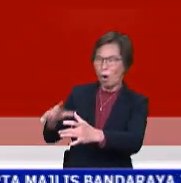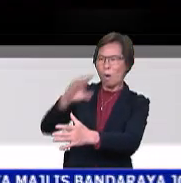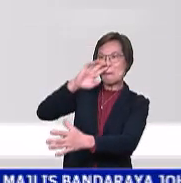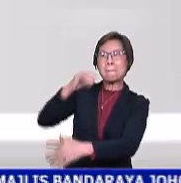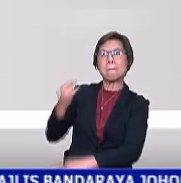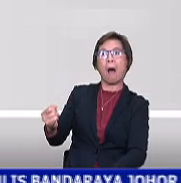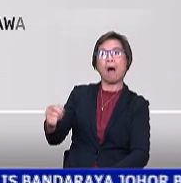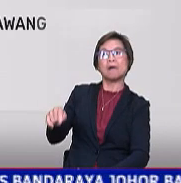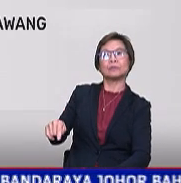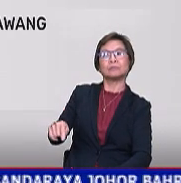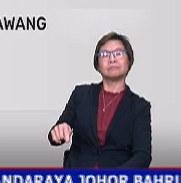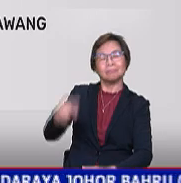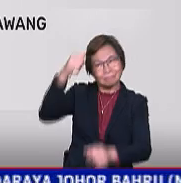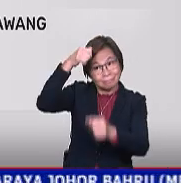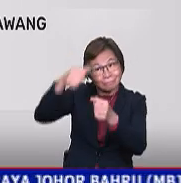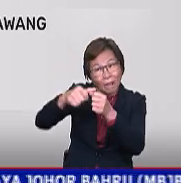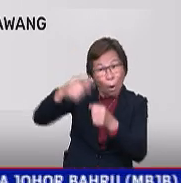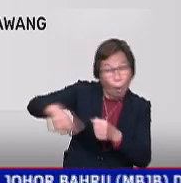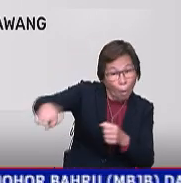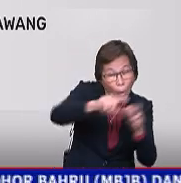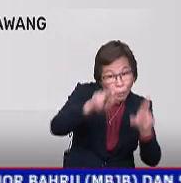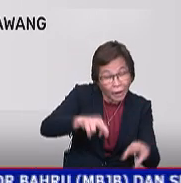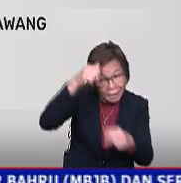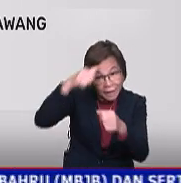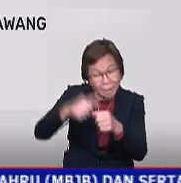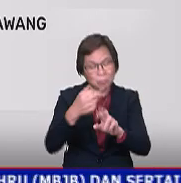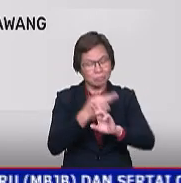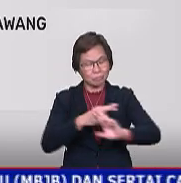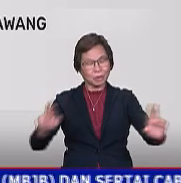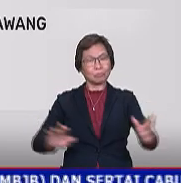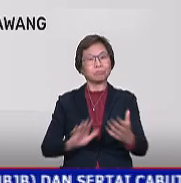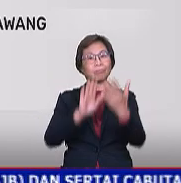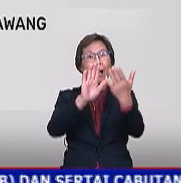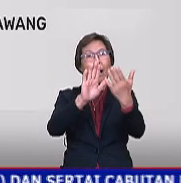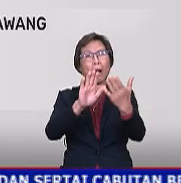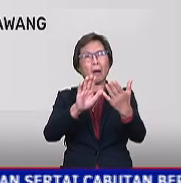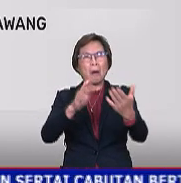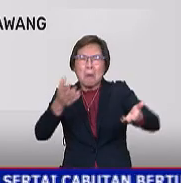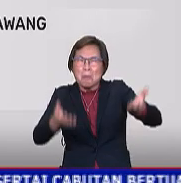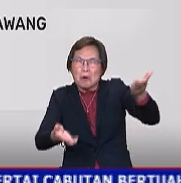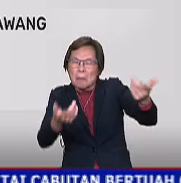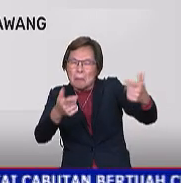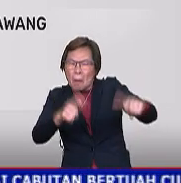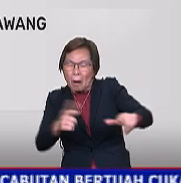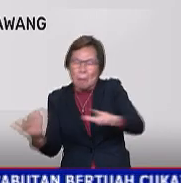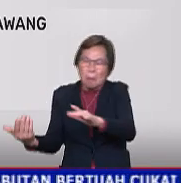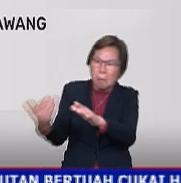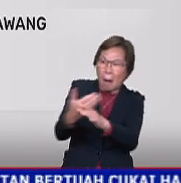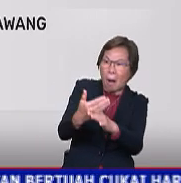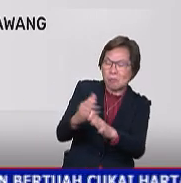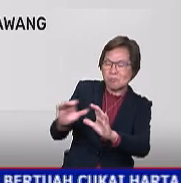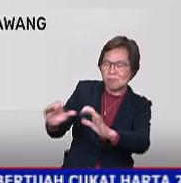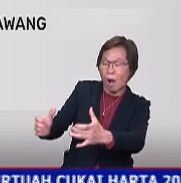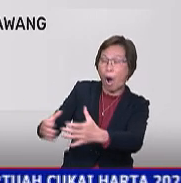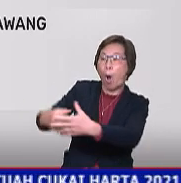terbabit. Beliau turut mengingatkan rakyat supaya bersiap sedia menghadapi sebarang kemungkinan ancaman